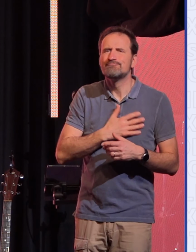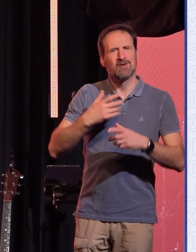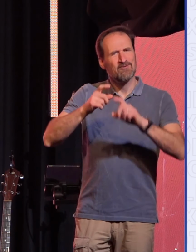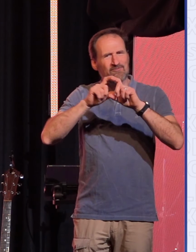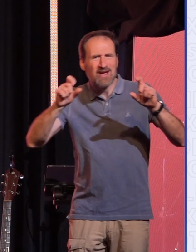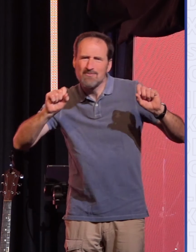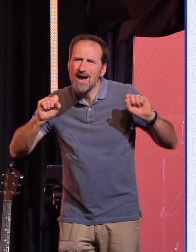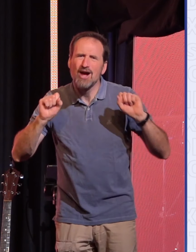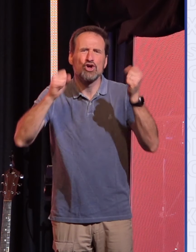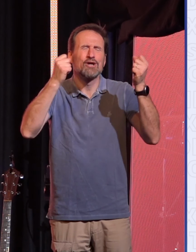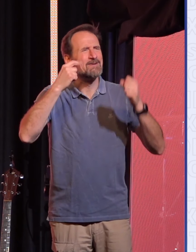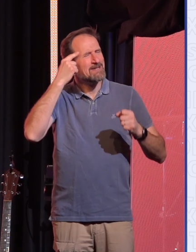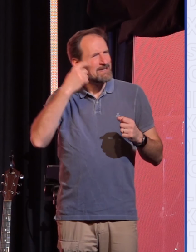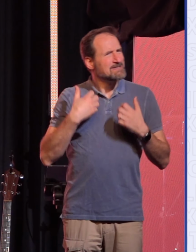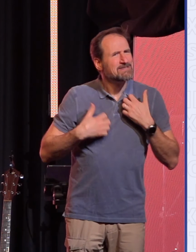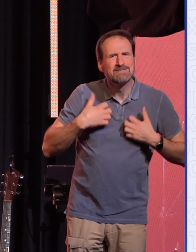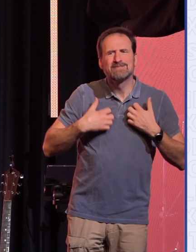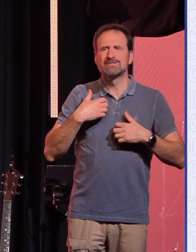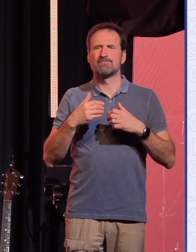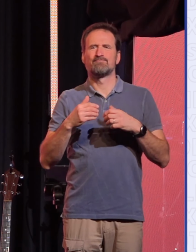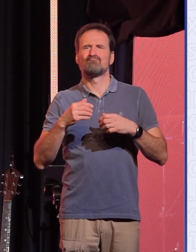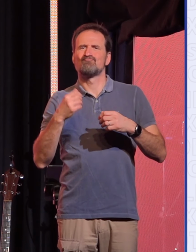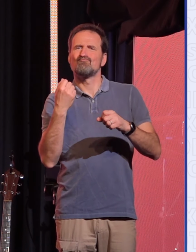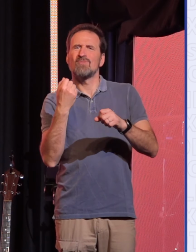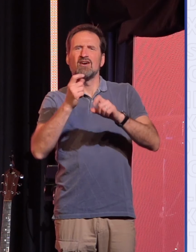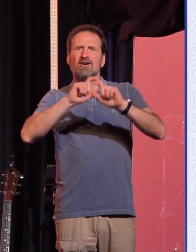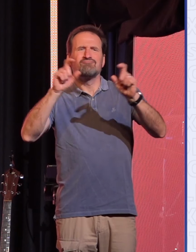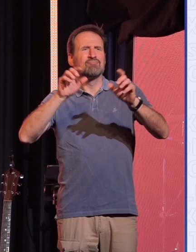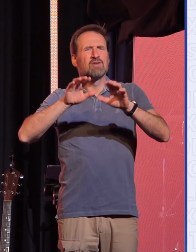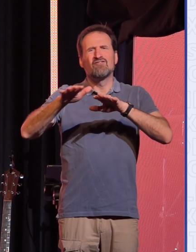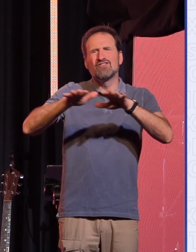machen, neue Maßstäbe in der Businesswelt zu setzen.